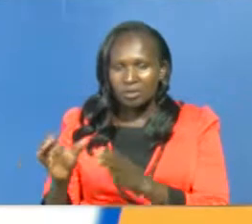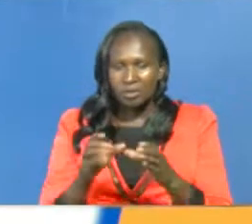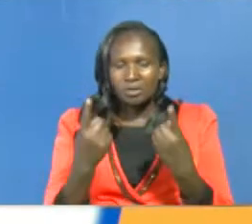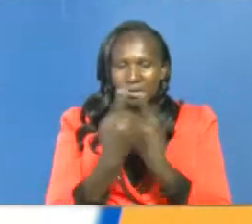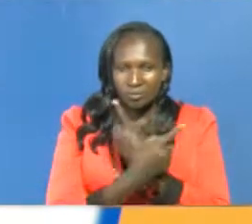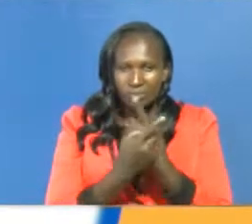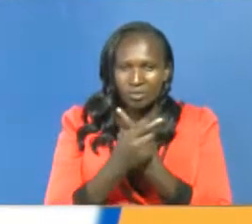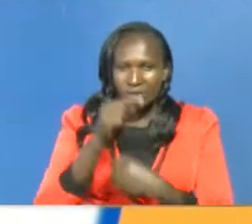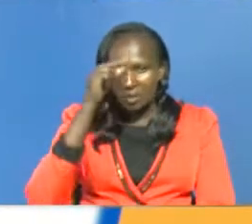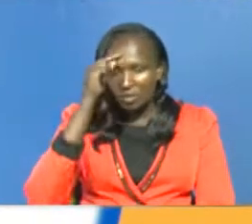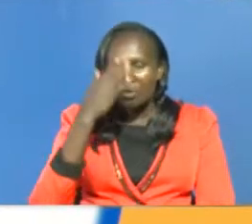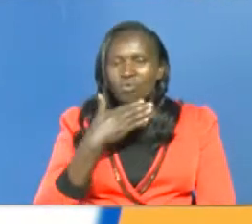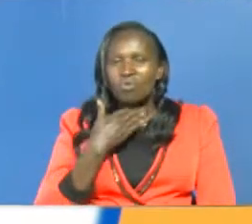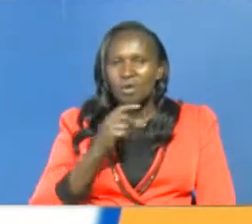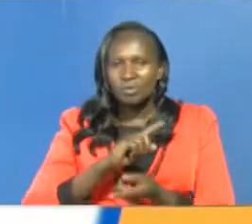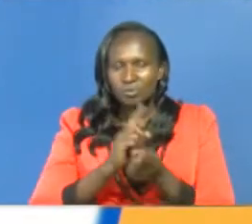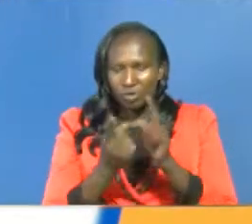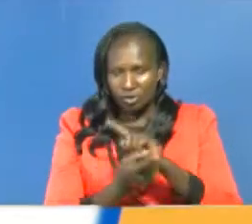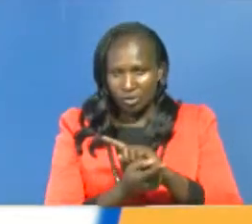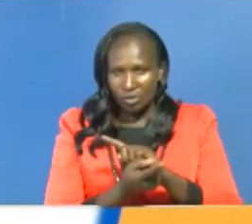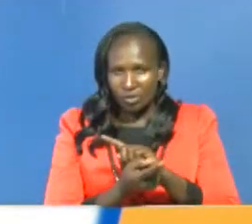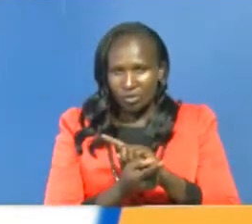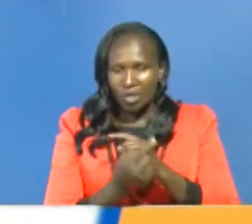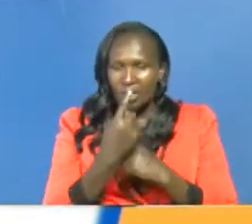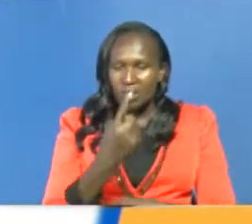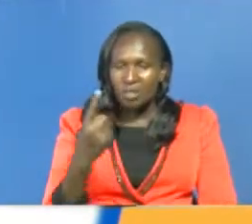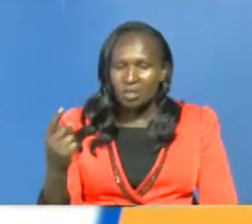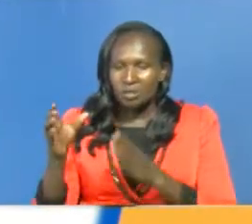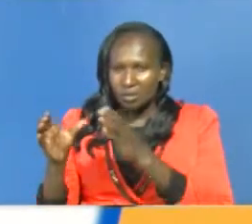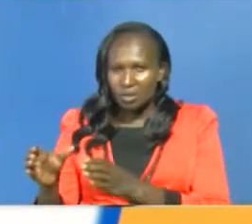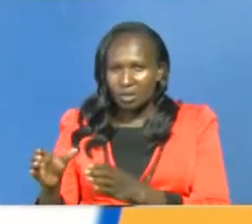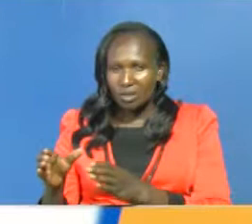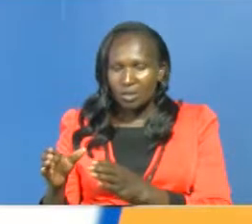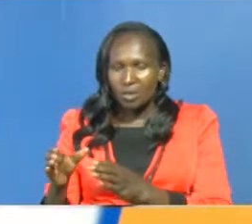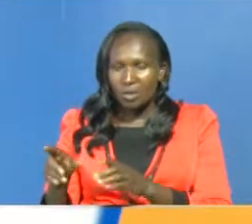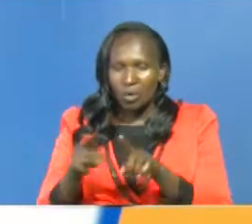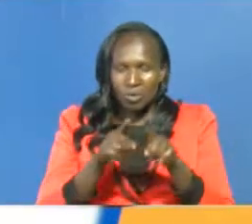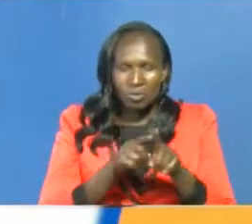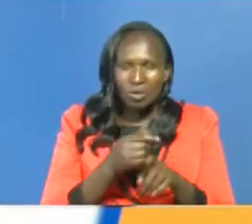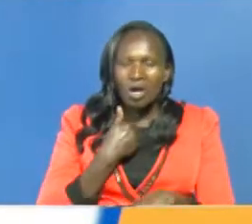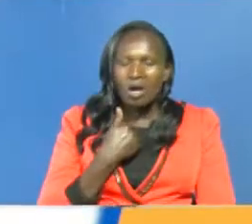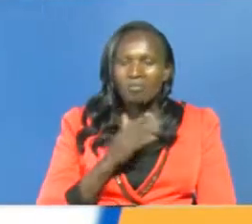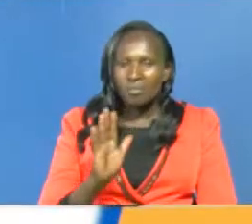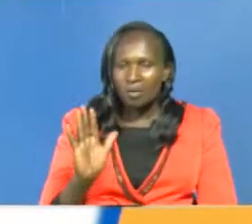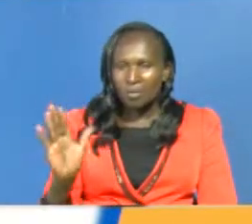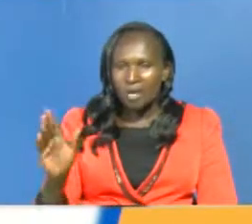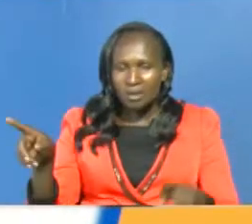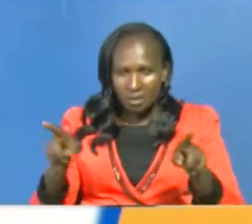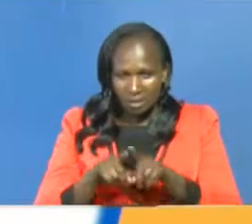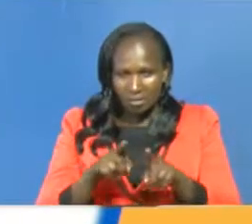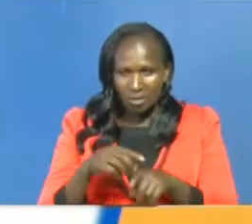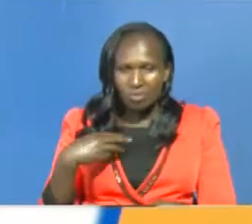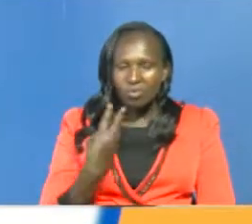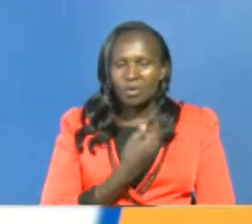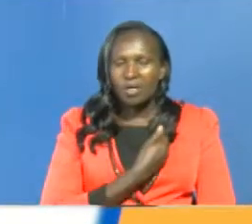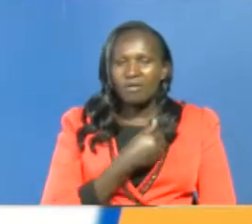serikalini zinahitaji kufanyiwa marekebisho. Kienda kwa Senate, senators pia wana mapendekezo yao. Hata sisi kwa